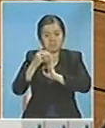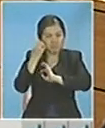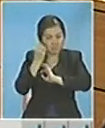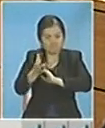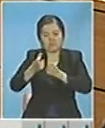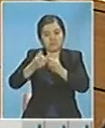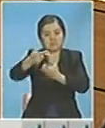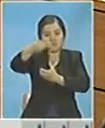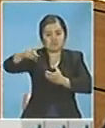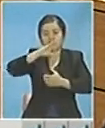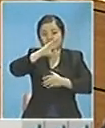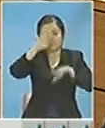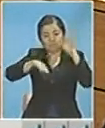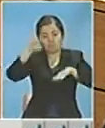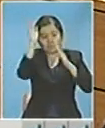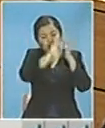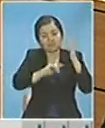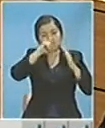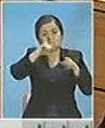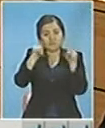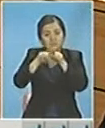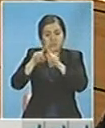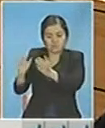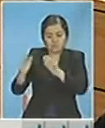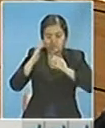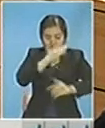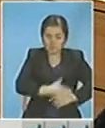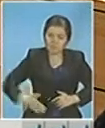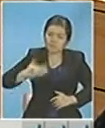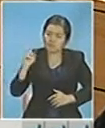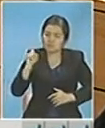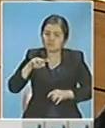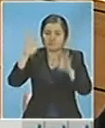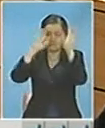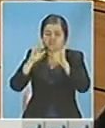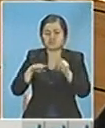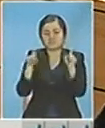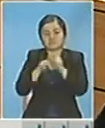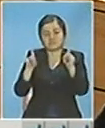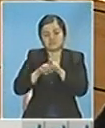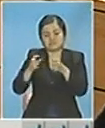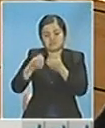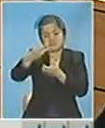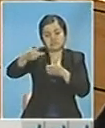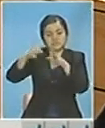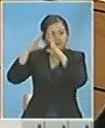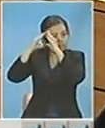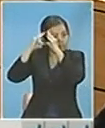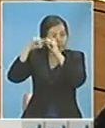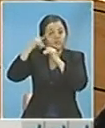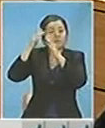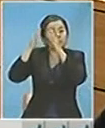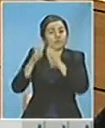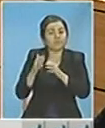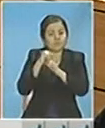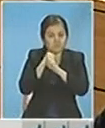ถ้าจะเปรียบประเทศนี้เหมือนร่างกายมนุษย์เนี่ยผมเปรียบสถาบันราชบัณฑิตเนี่ยเหมือนสมองและไม่เพียงแต่สม